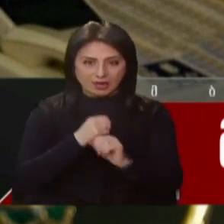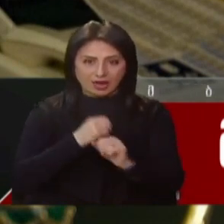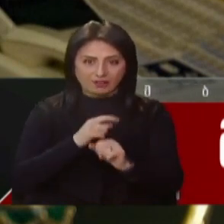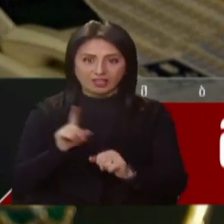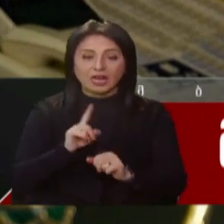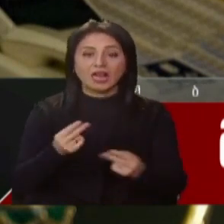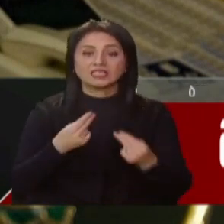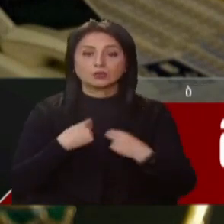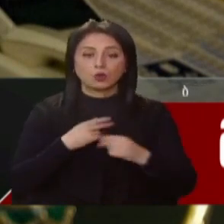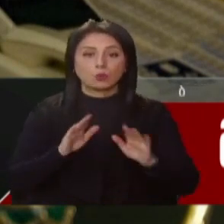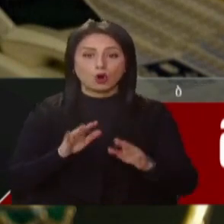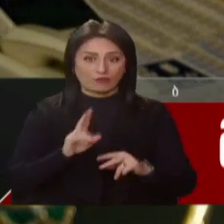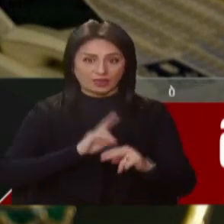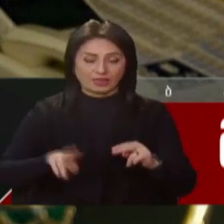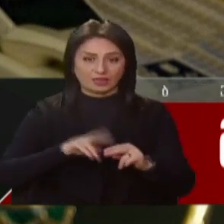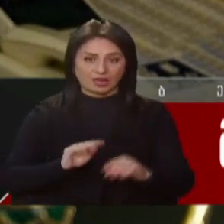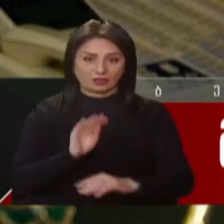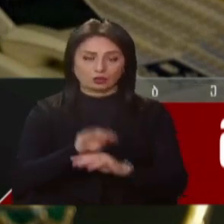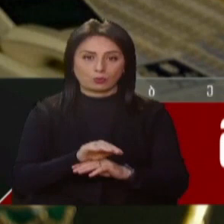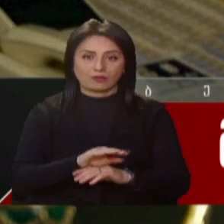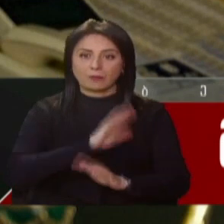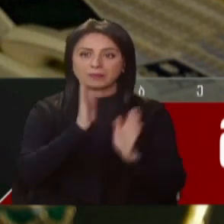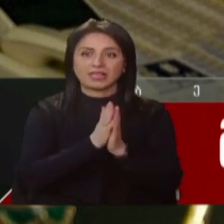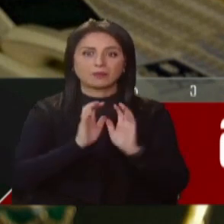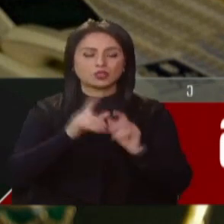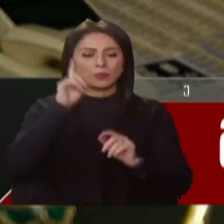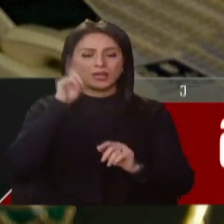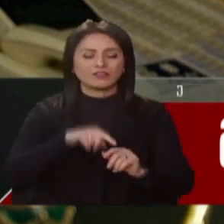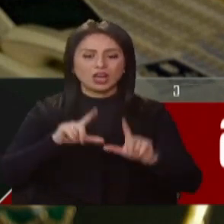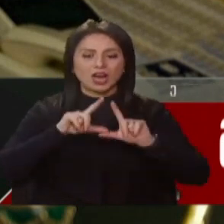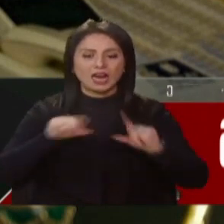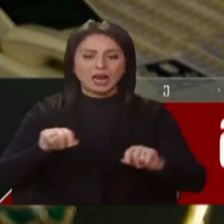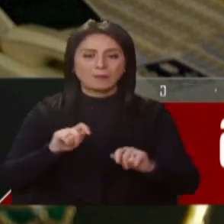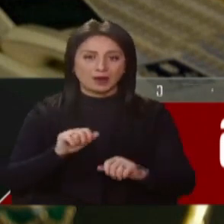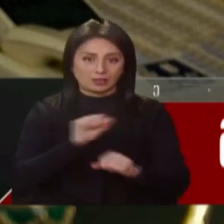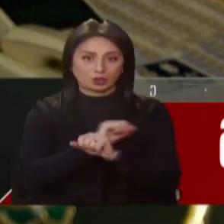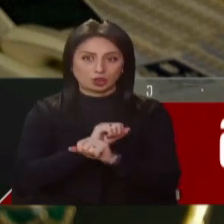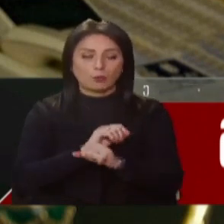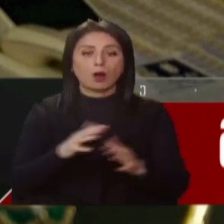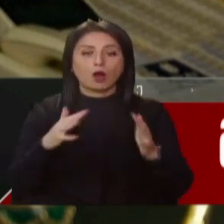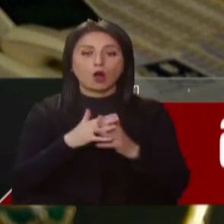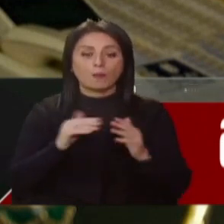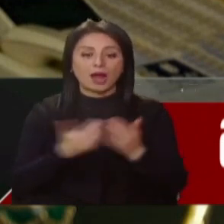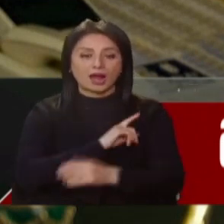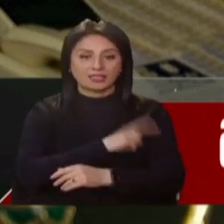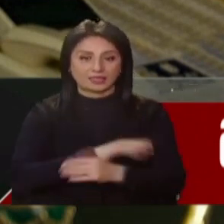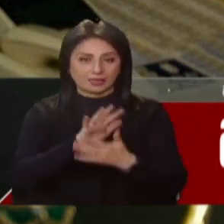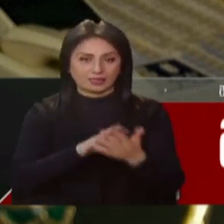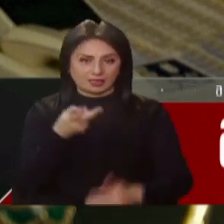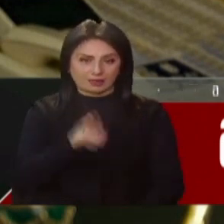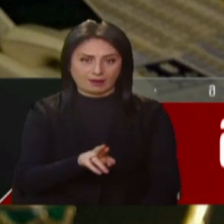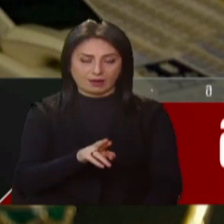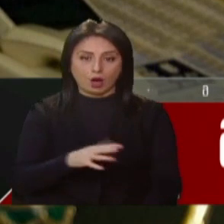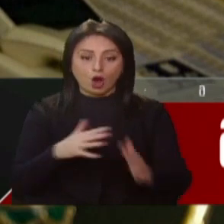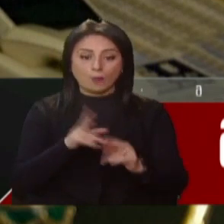Раз муксемсес, холод данек аргис зардас. Тел мсоплиоши ициан ром, Кремли шесуэнебеб сиханебс омис ахали цалит гасагрзелеблад.